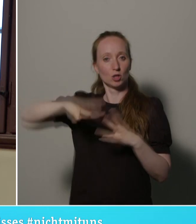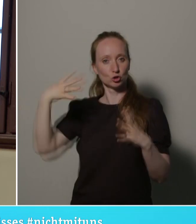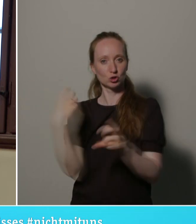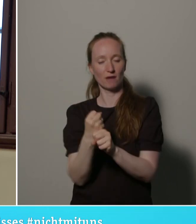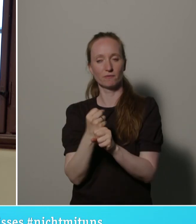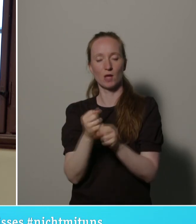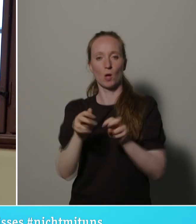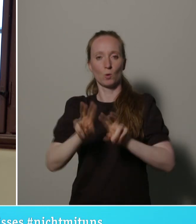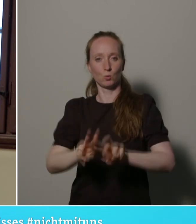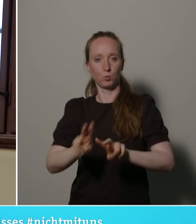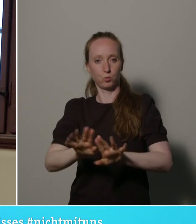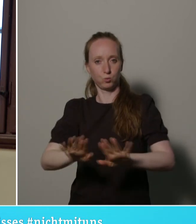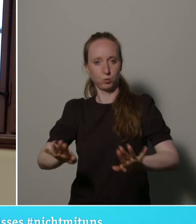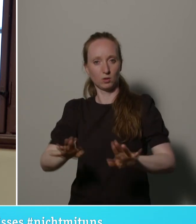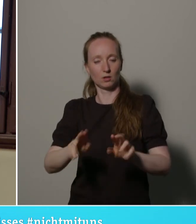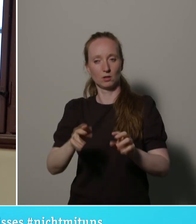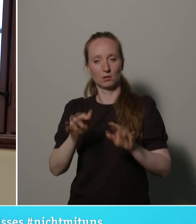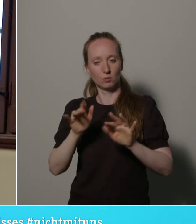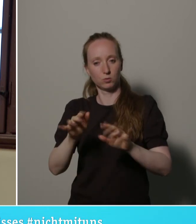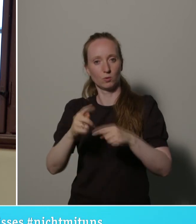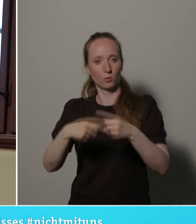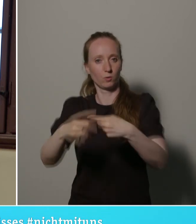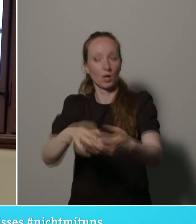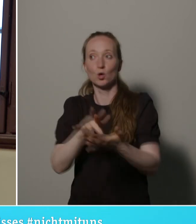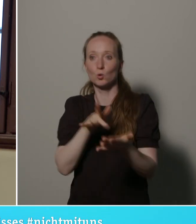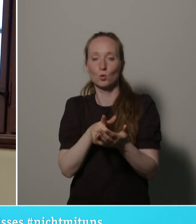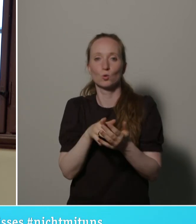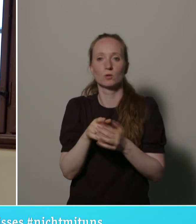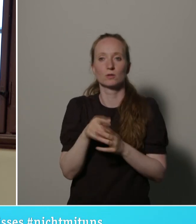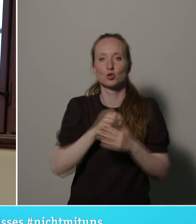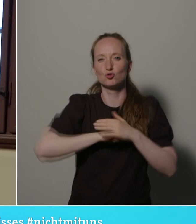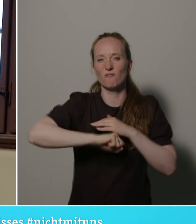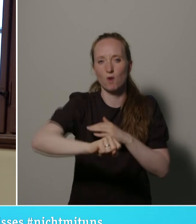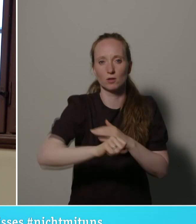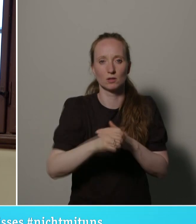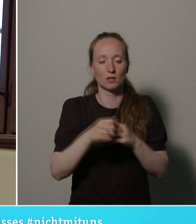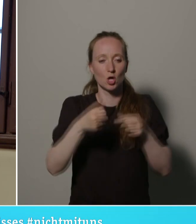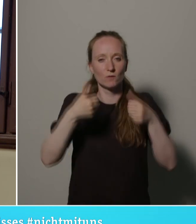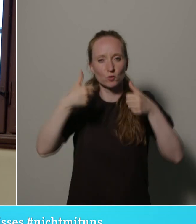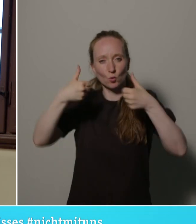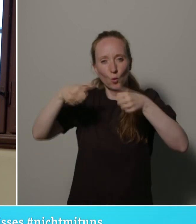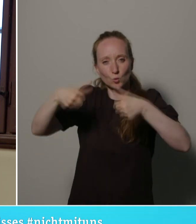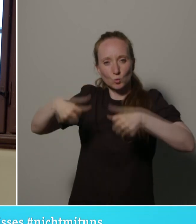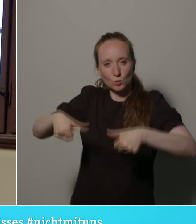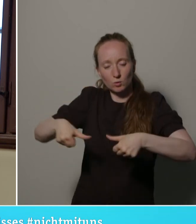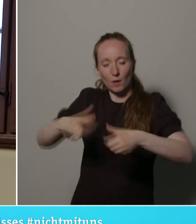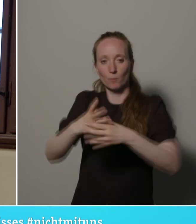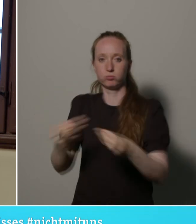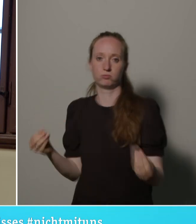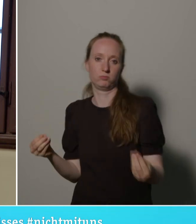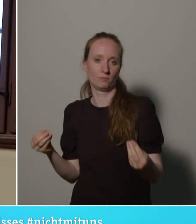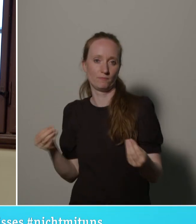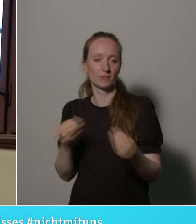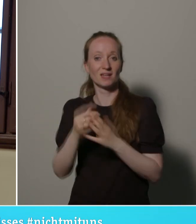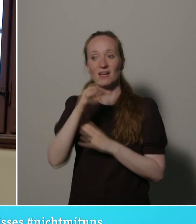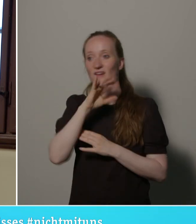auf einen Schlag eben der Druck zu den Billigheimern, die sich in der Energiekrise schnell vom Acker